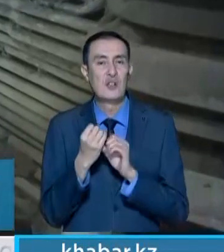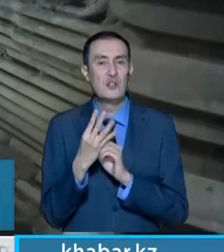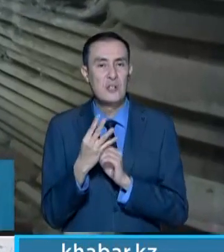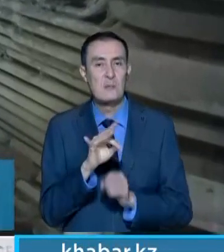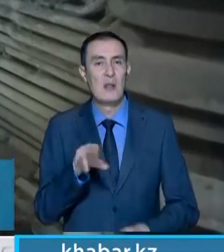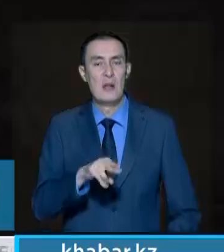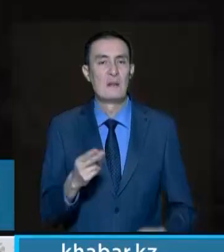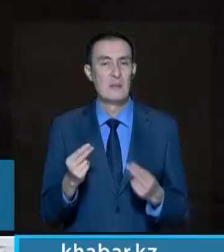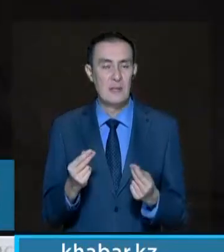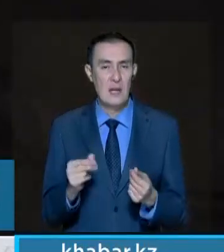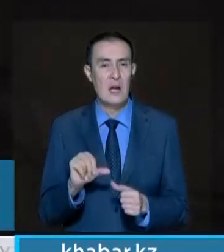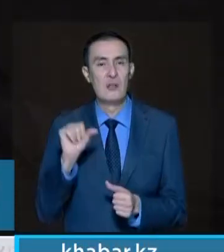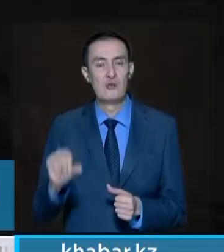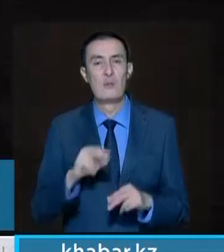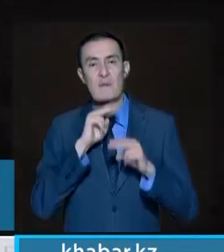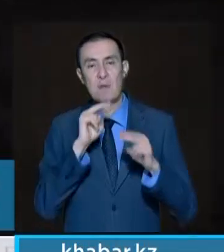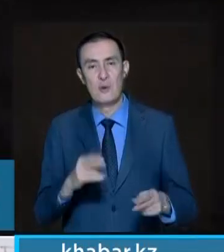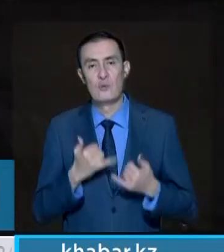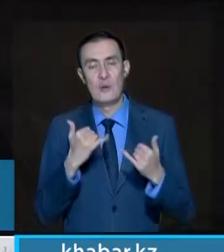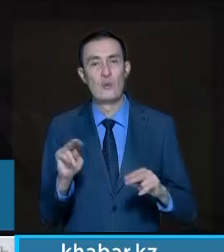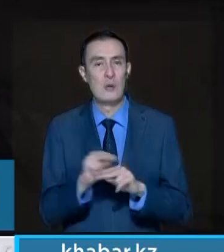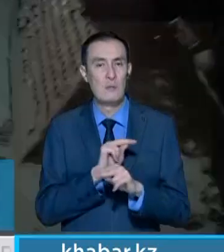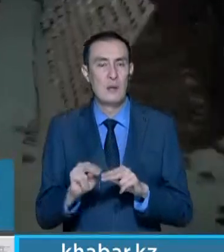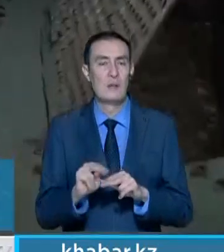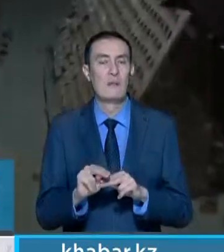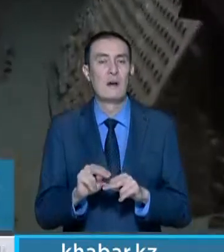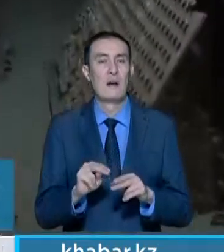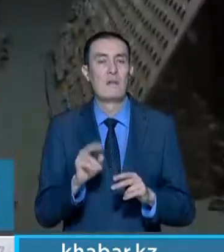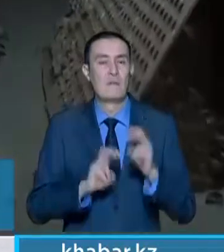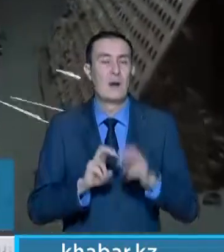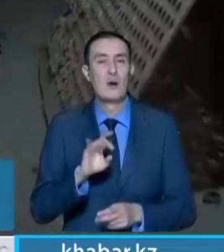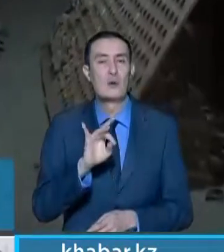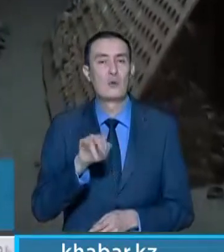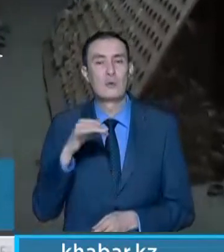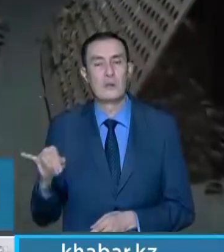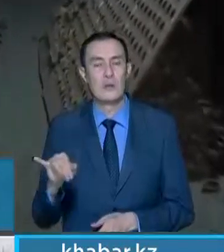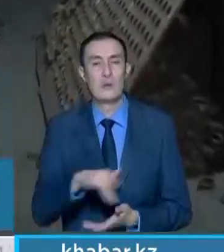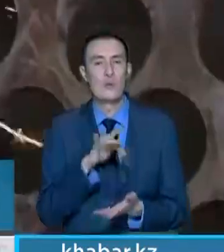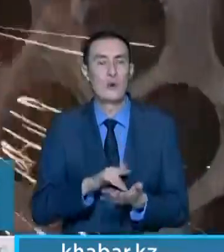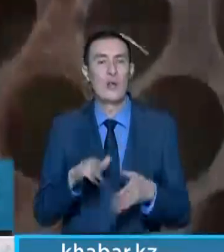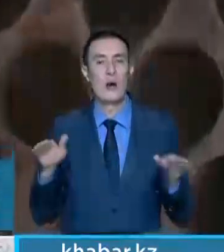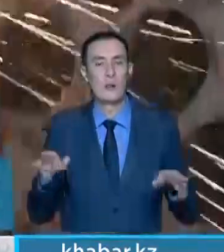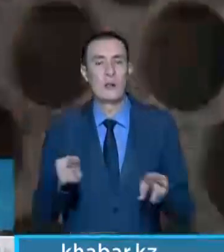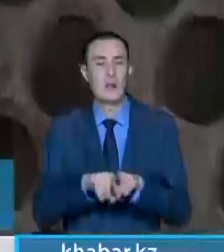14 миллиардов тенге. Особое внимание уделили ремонту объектов в Рудном, Аркалыке и областном центре.